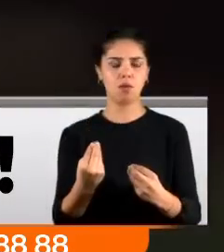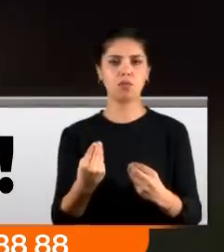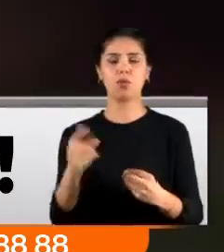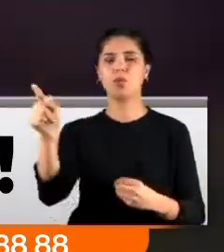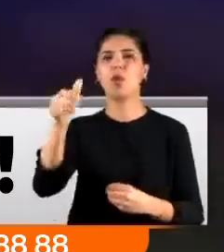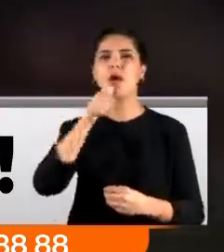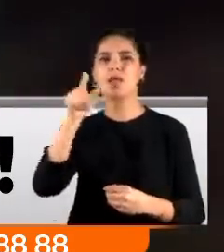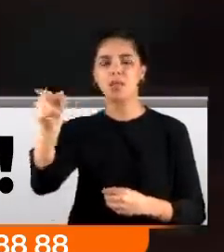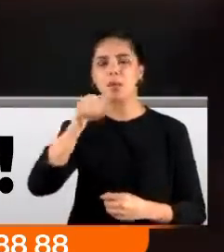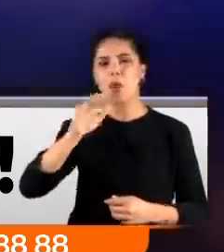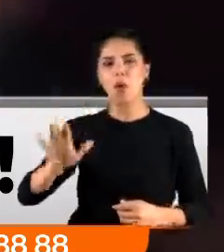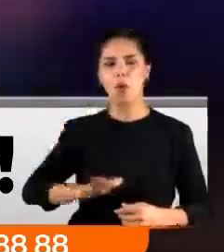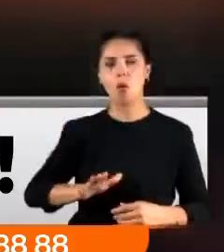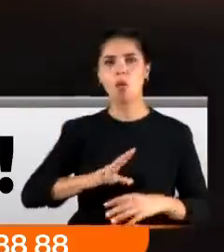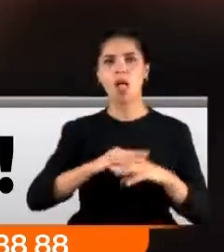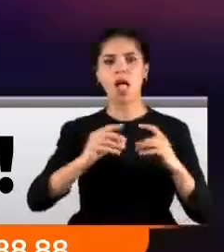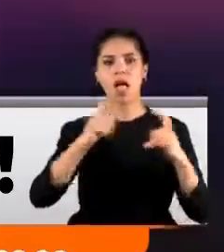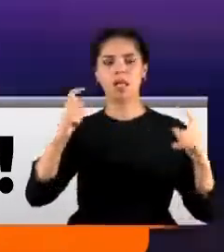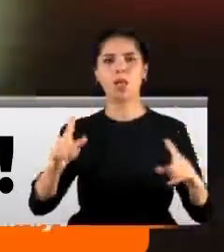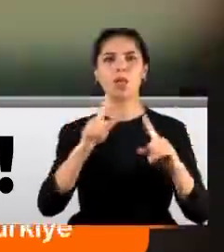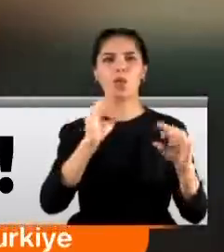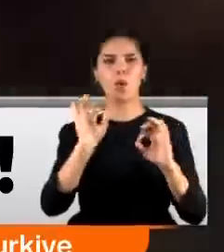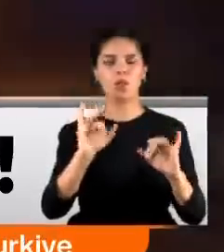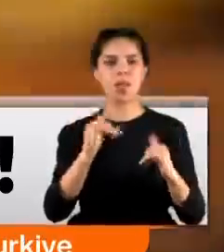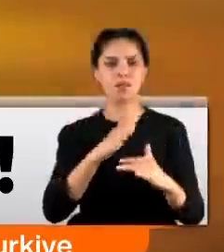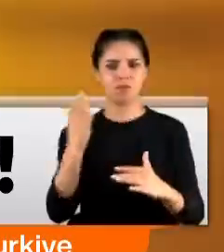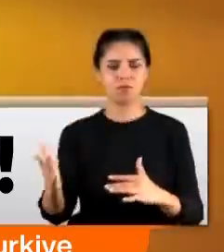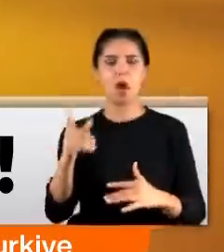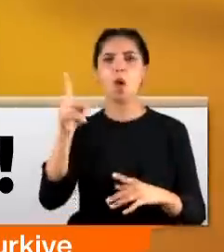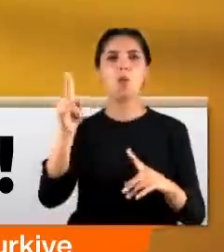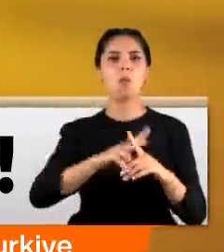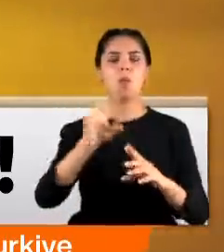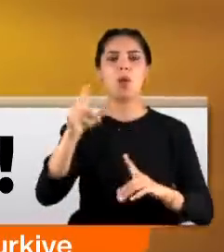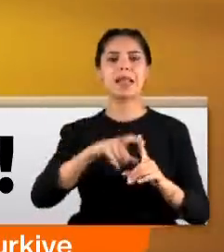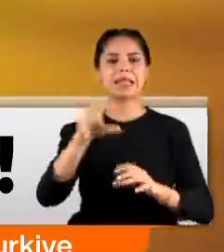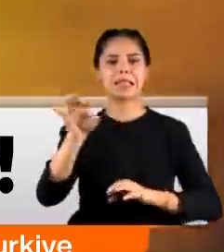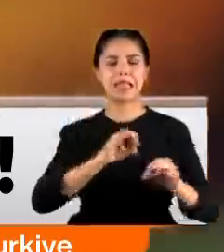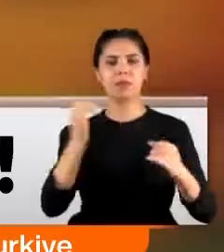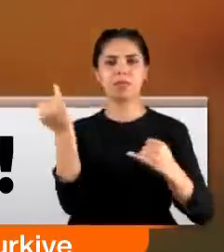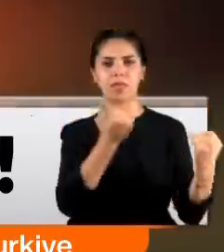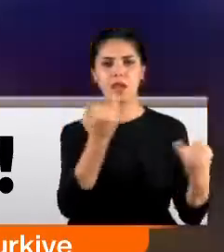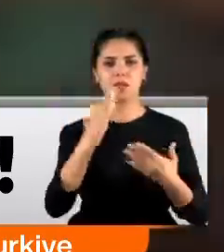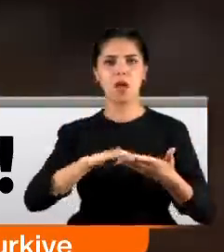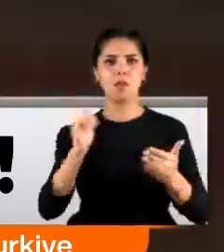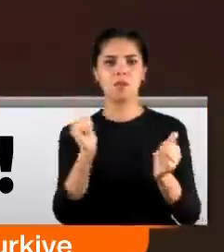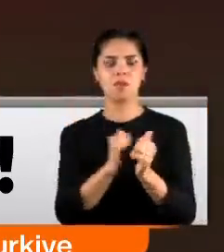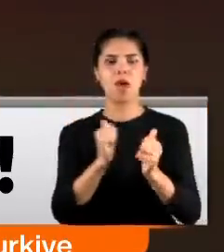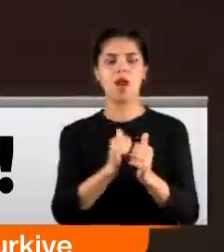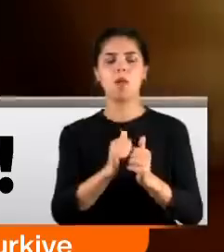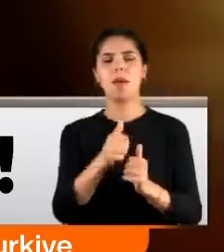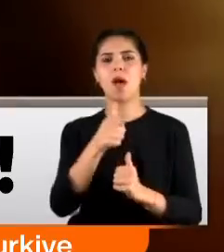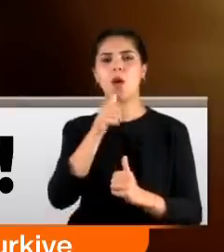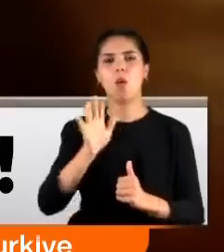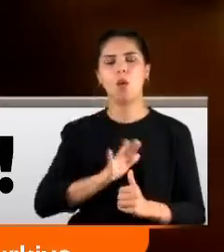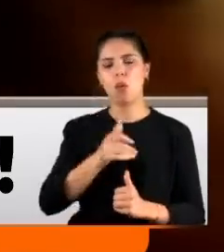oğlu Adana'da gittiği mekanda doğum günü kutluyordu. Polis denetimi sırasında yaşanan tartışmada arkadaşlarıyla birlikte gözaltına